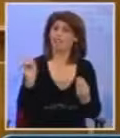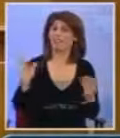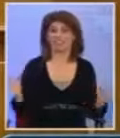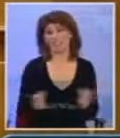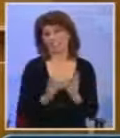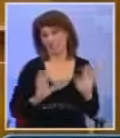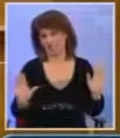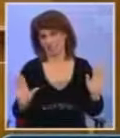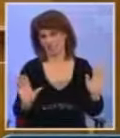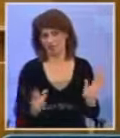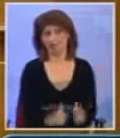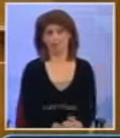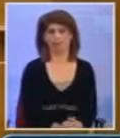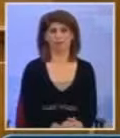τυχαίες.